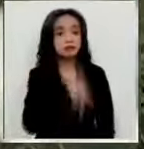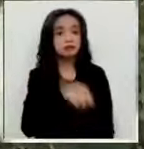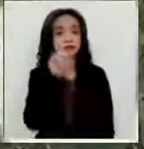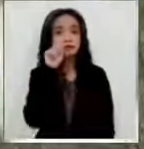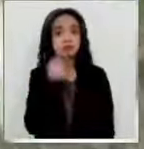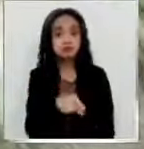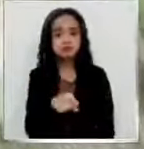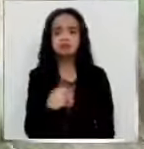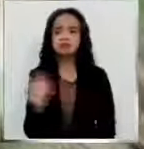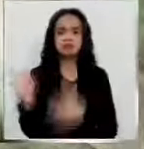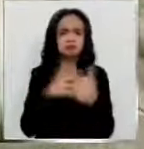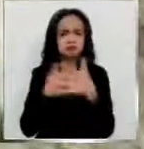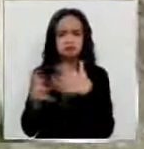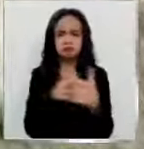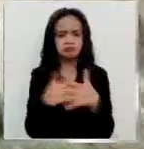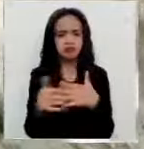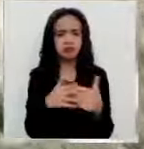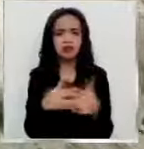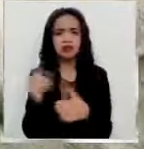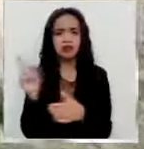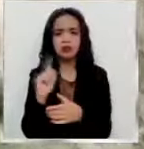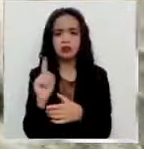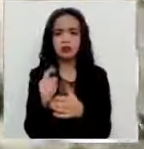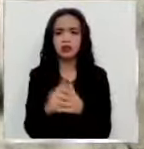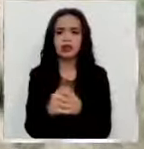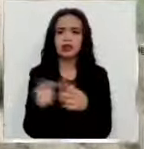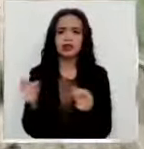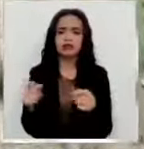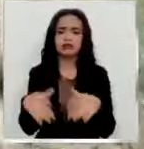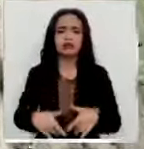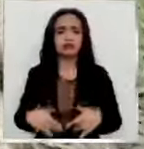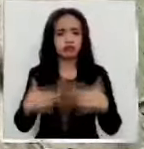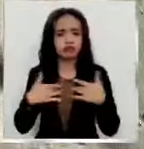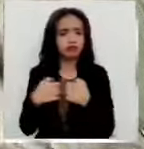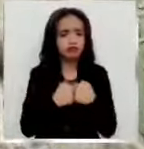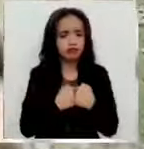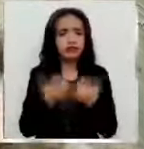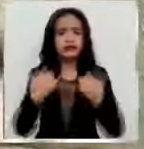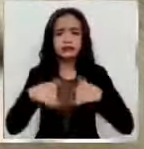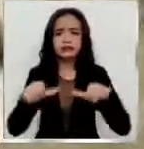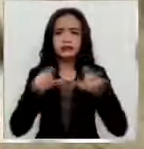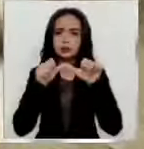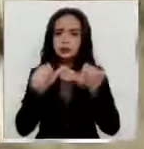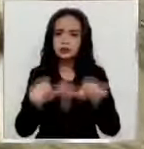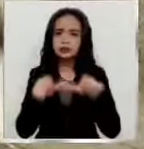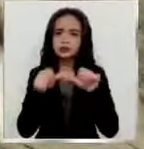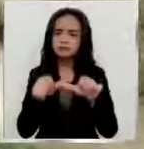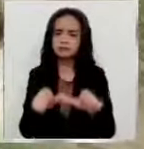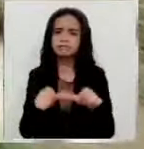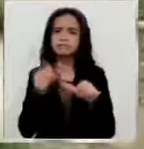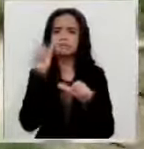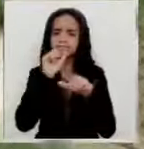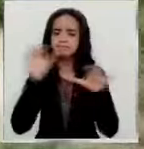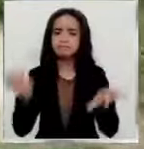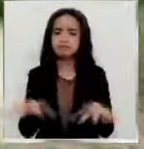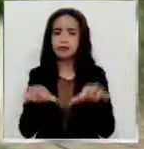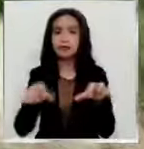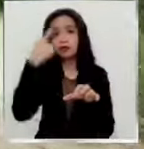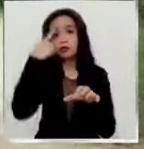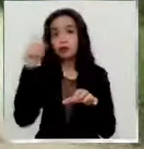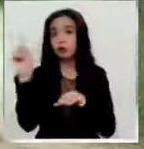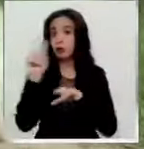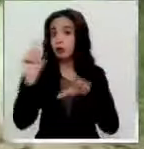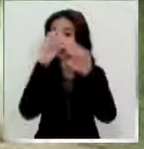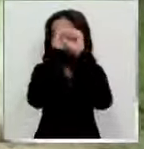at Nedelin, hikahos man sa buhay. Patuloy raw ang kanilang pagsusumikap para sa pangarap na magkaroon